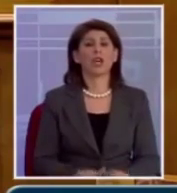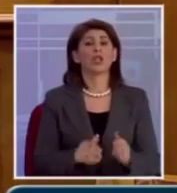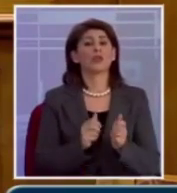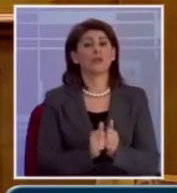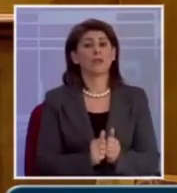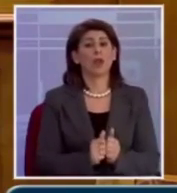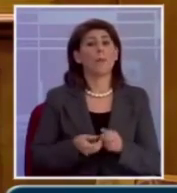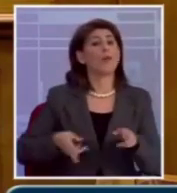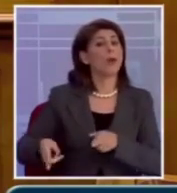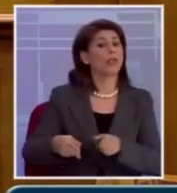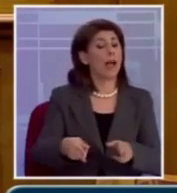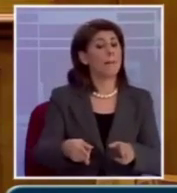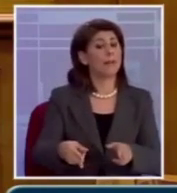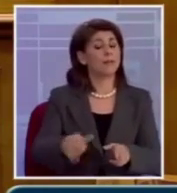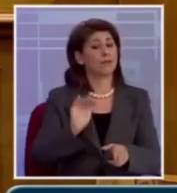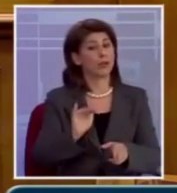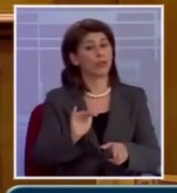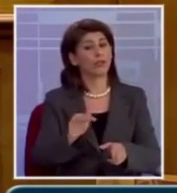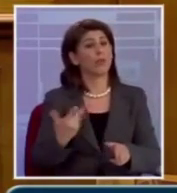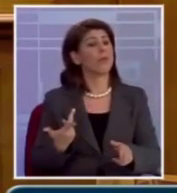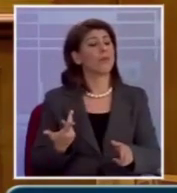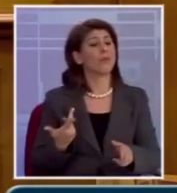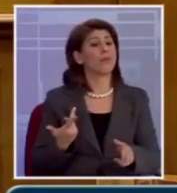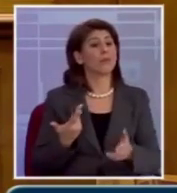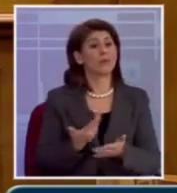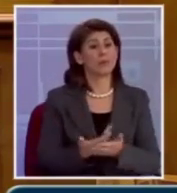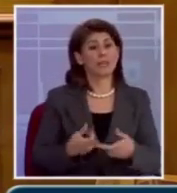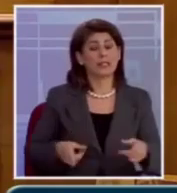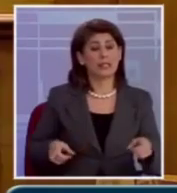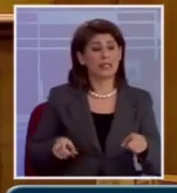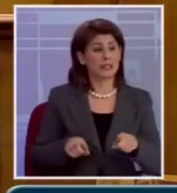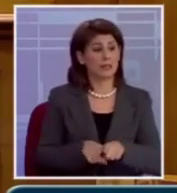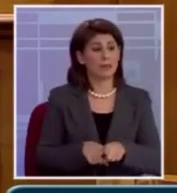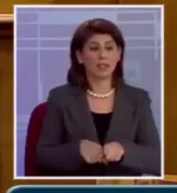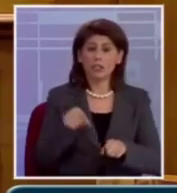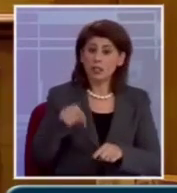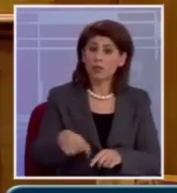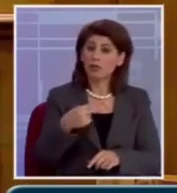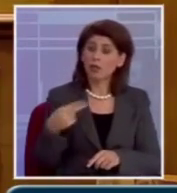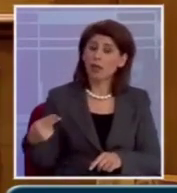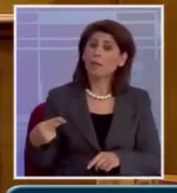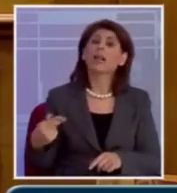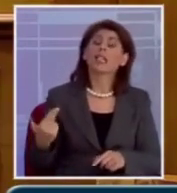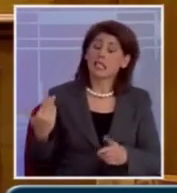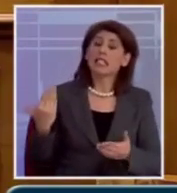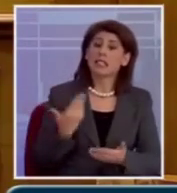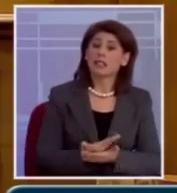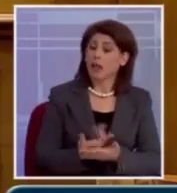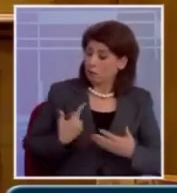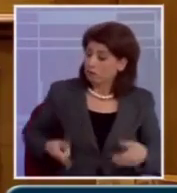το ποτάμι που ρώτησαν πού ζητάτε τη συμπαράταξη, σε αυτό το θέμα ζητάμε